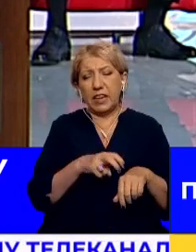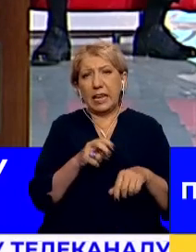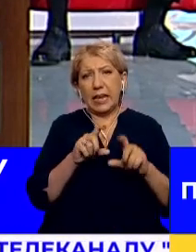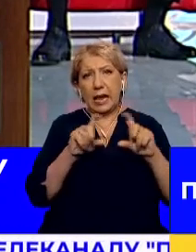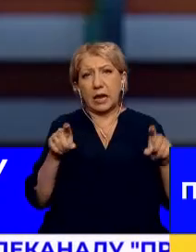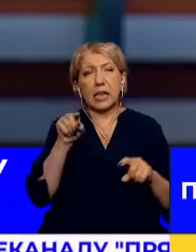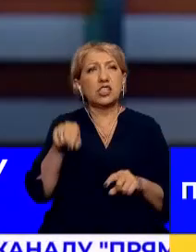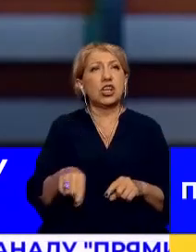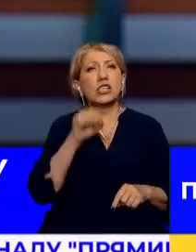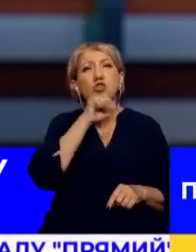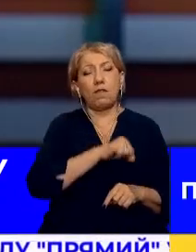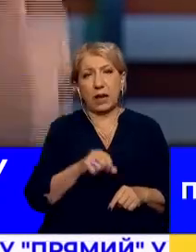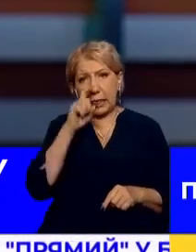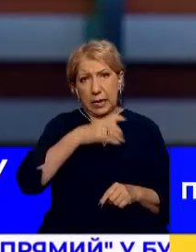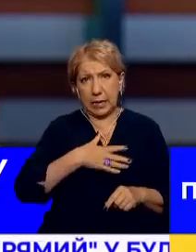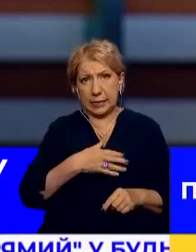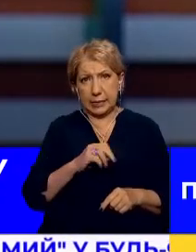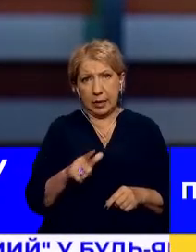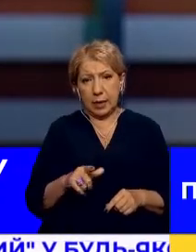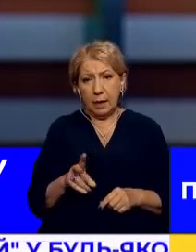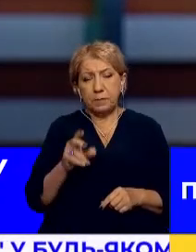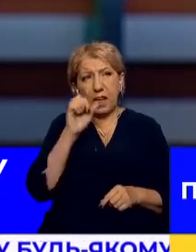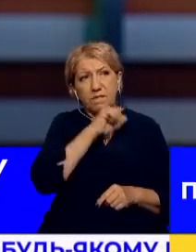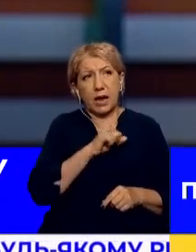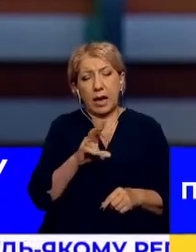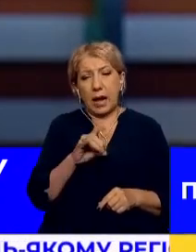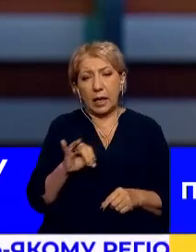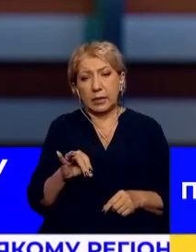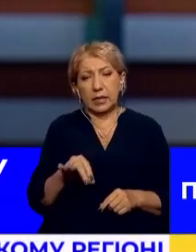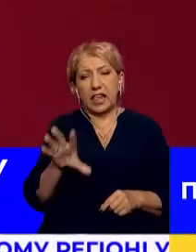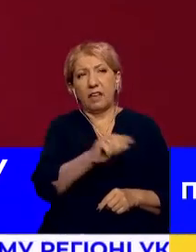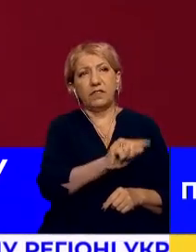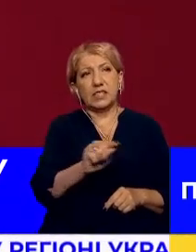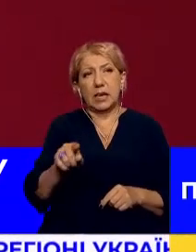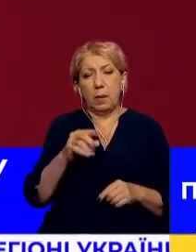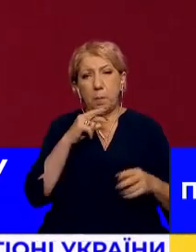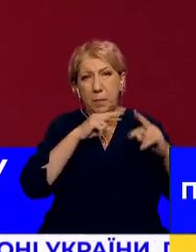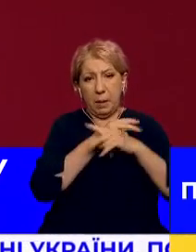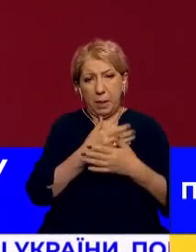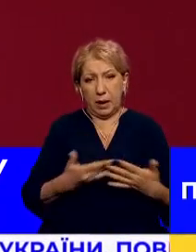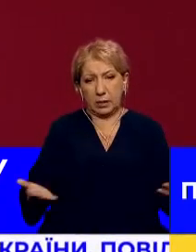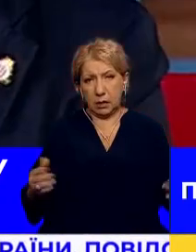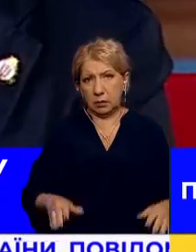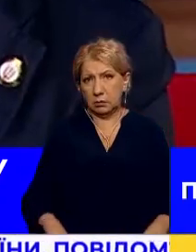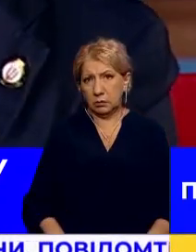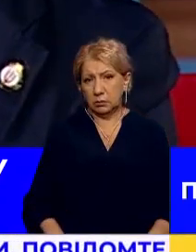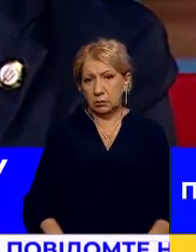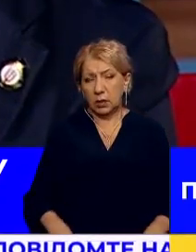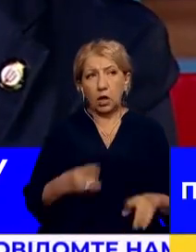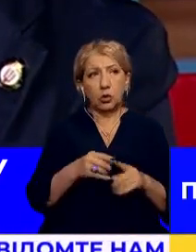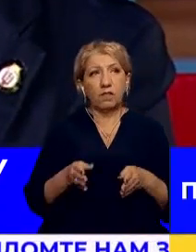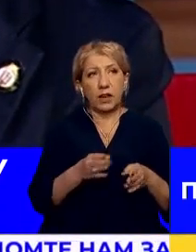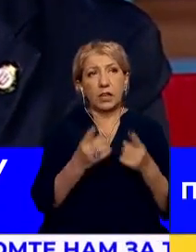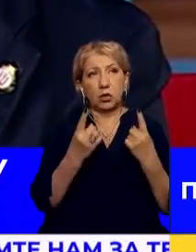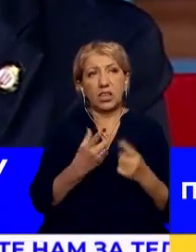що вкрали на кисню, вкрали на всіх цих препаратах і так далі, і так далі. Тому вихід